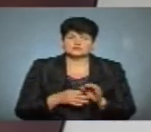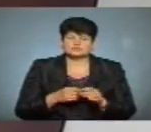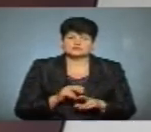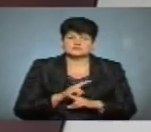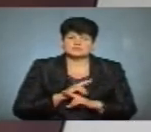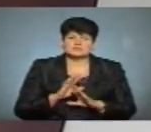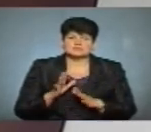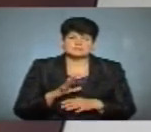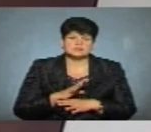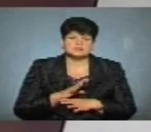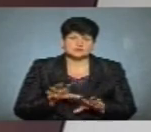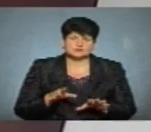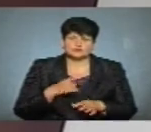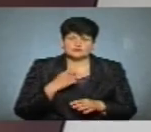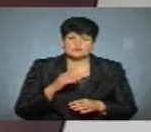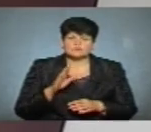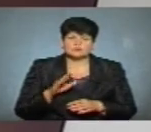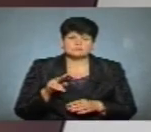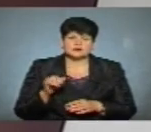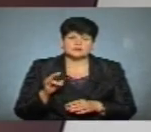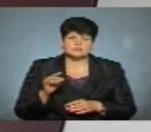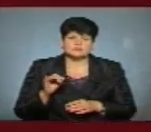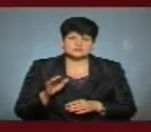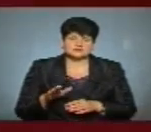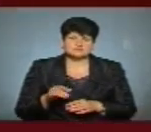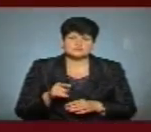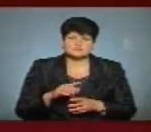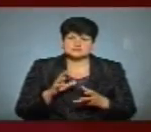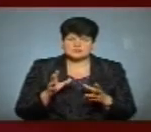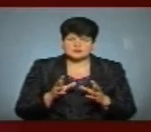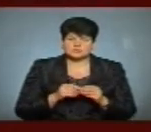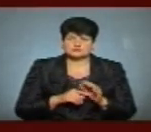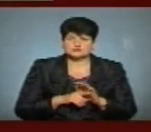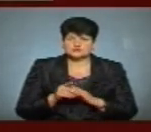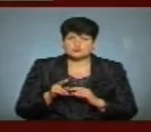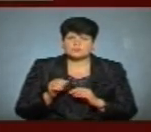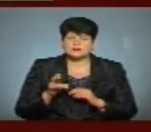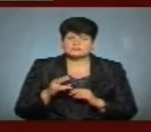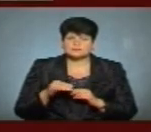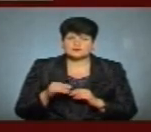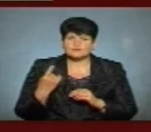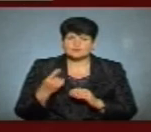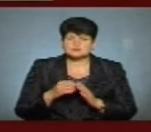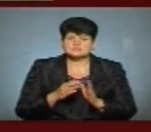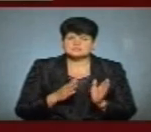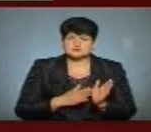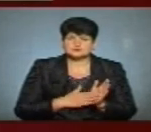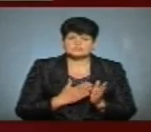летальних випадків не було, каже Володимир Паничев. За його словами, загалом з початку пандемії в області